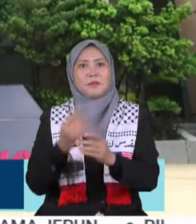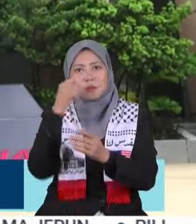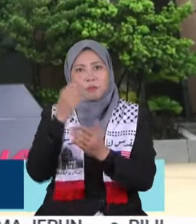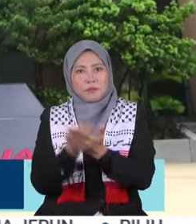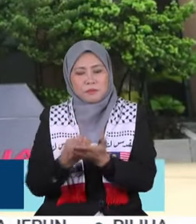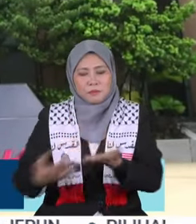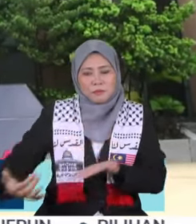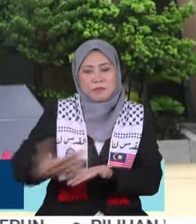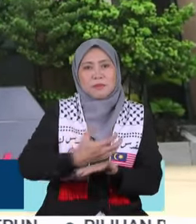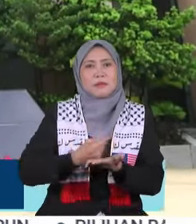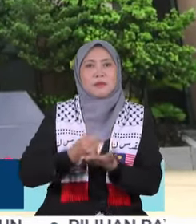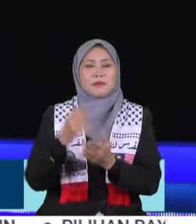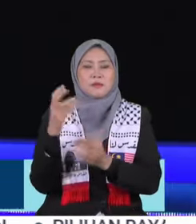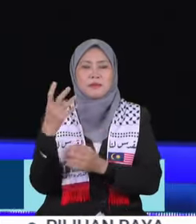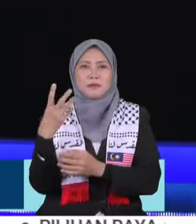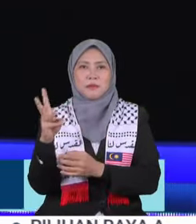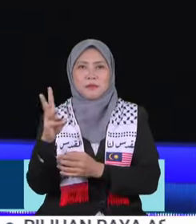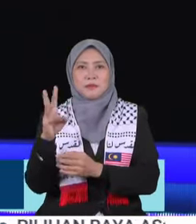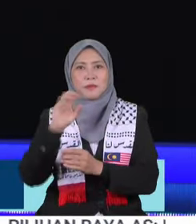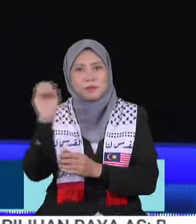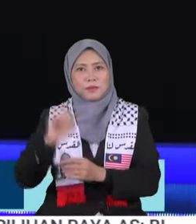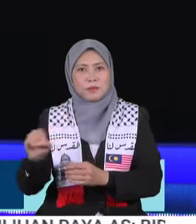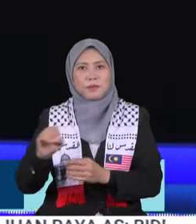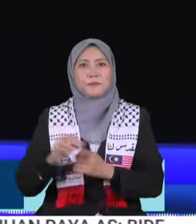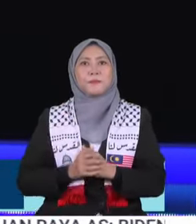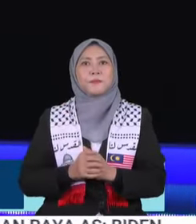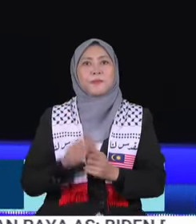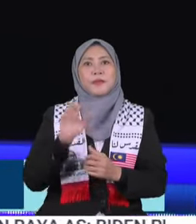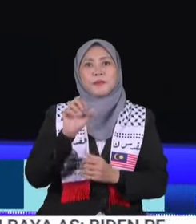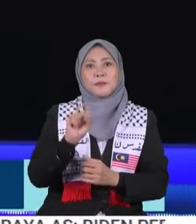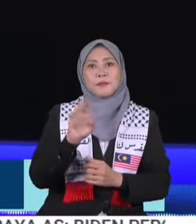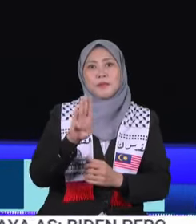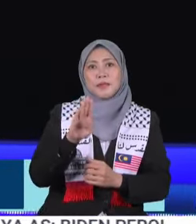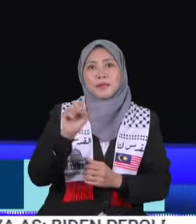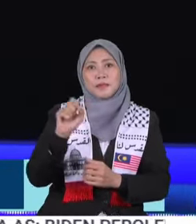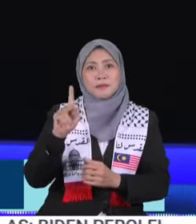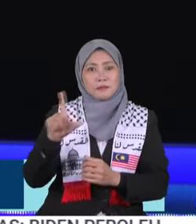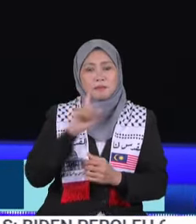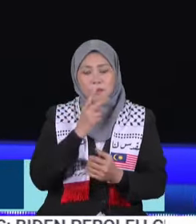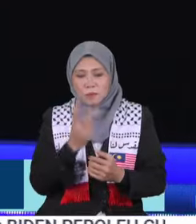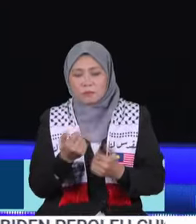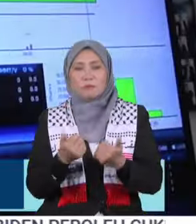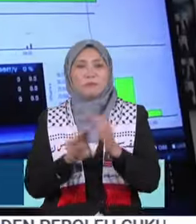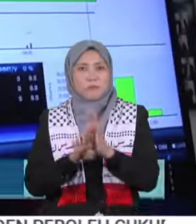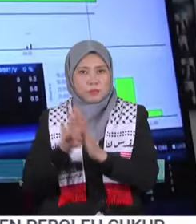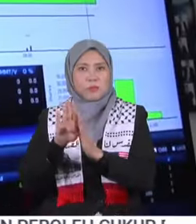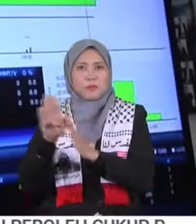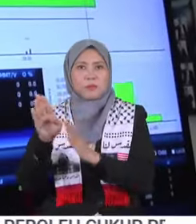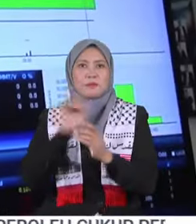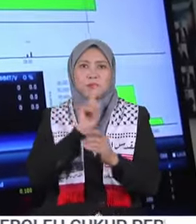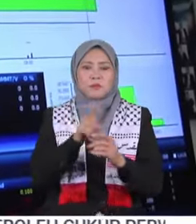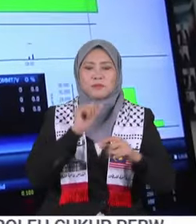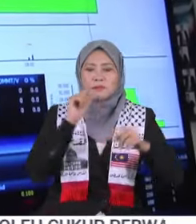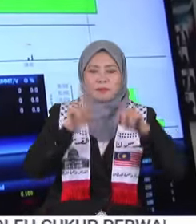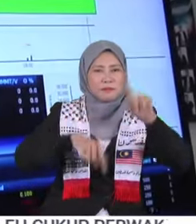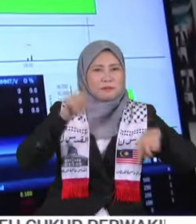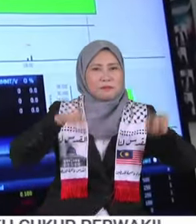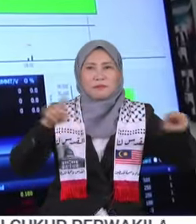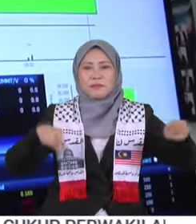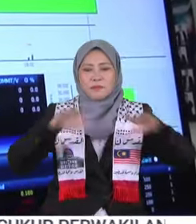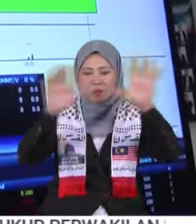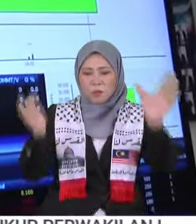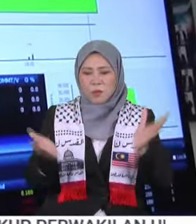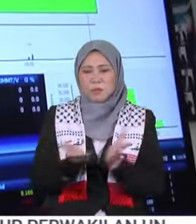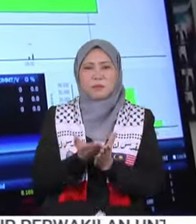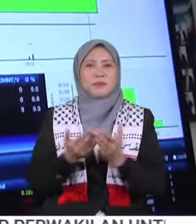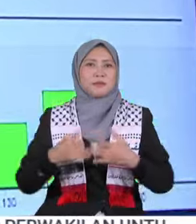pertumbuhan pendapatan 16%. Menurutnya, sentimen di Bursa Malaysia dilihat bertambah baik meski berdepan ketidaktentuan global